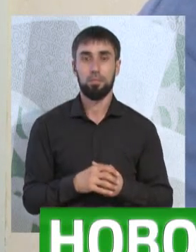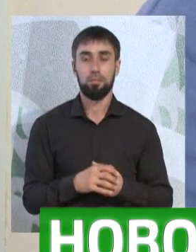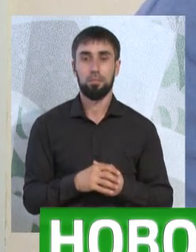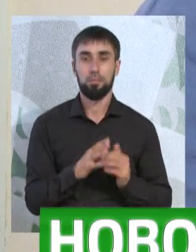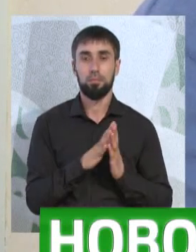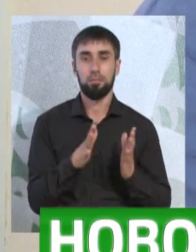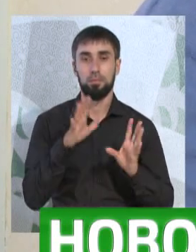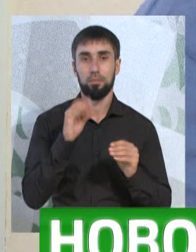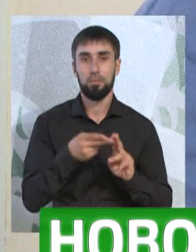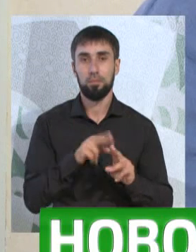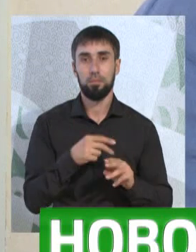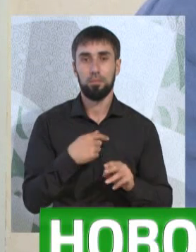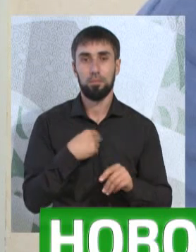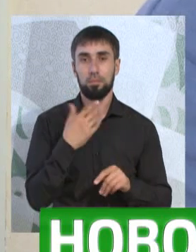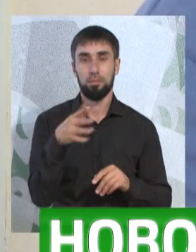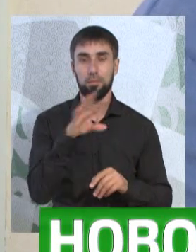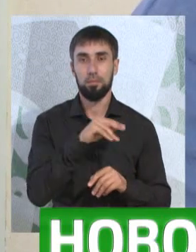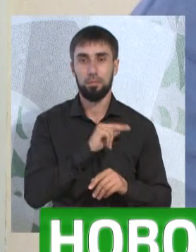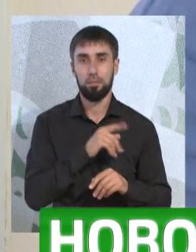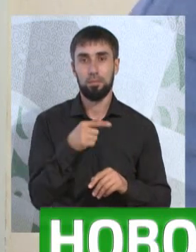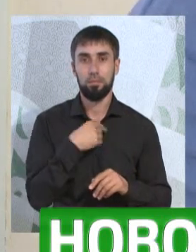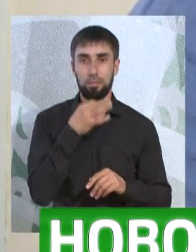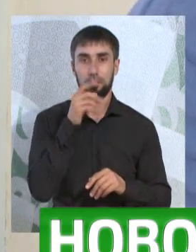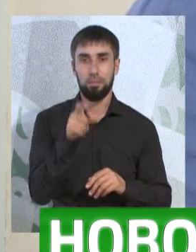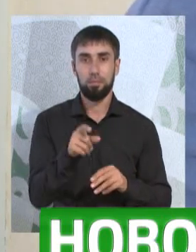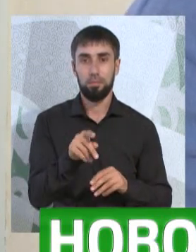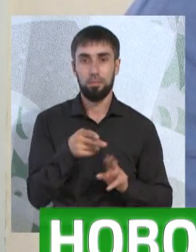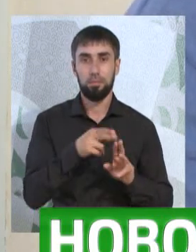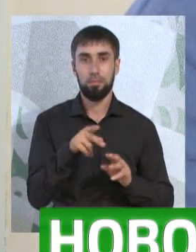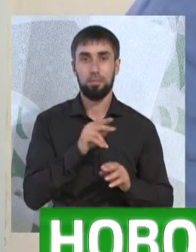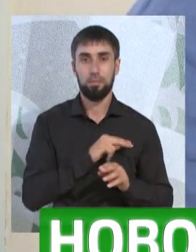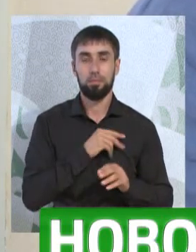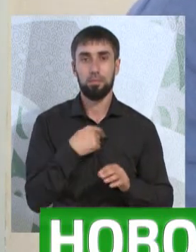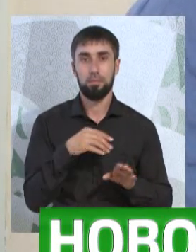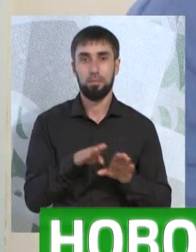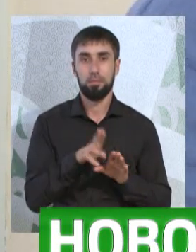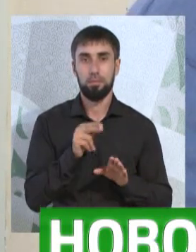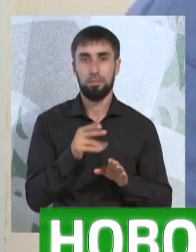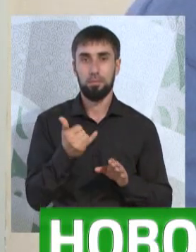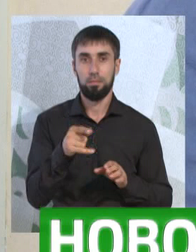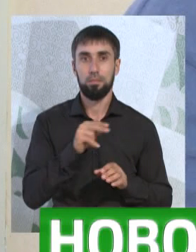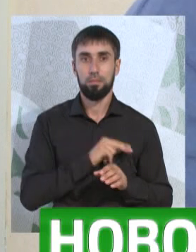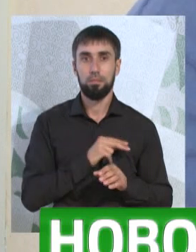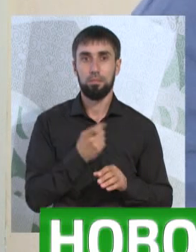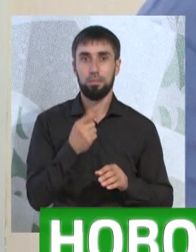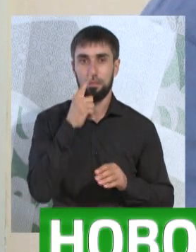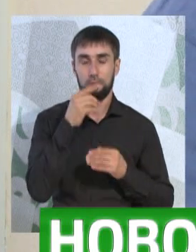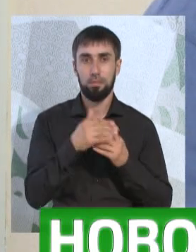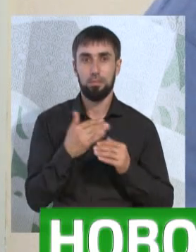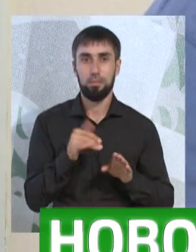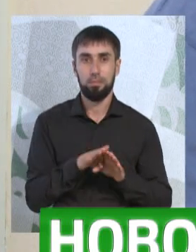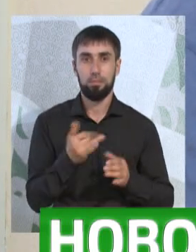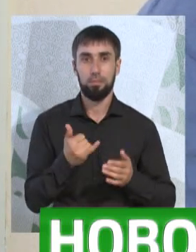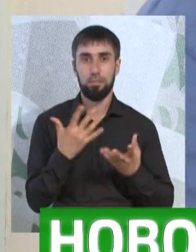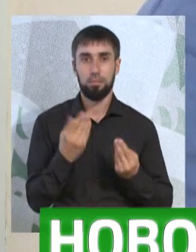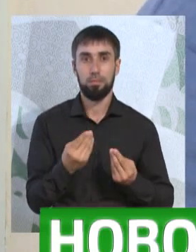Вот больше всех мне почему-то из этих всех работ понравилась вот эта вот работа. Как-то мне кажется, вот эта работа как-то очень близка нашему